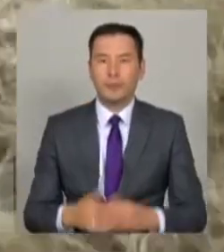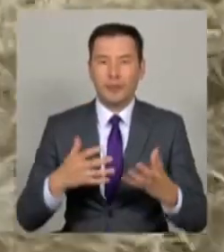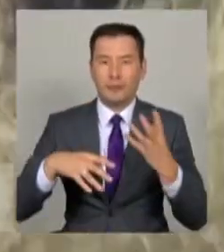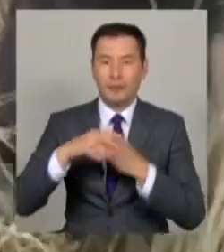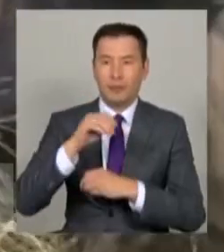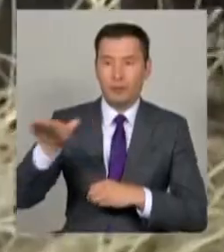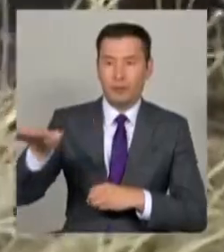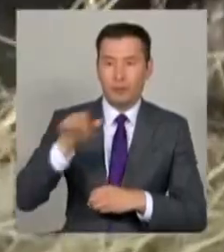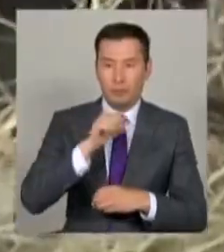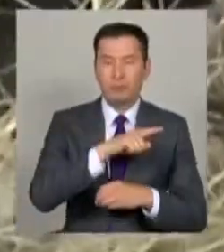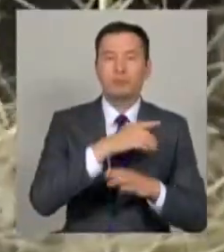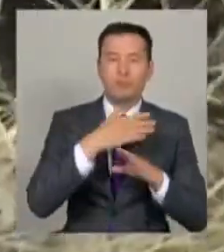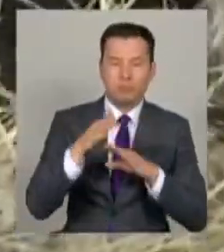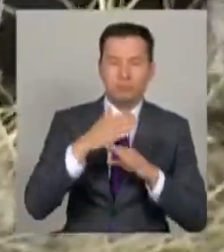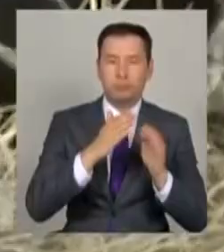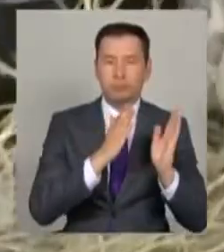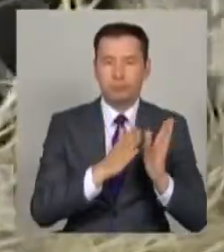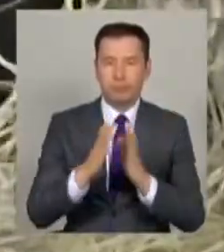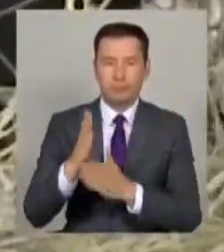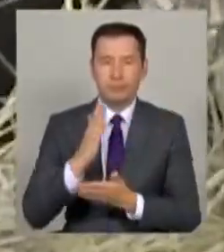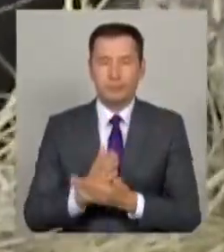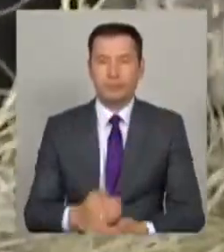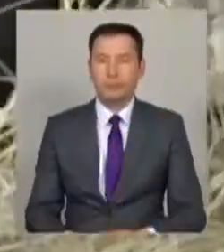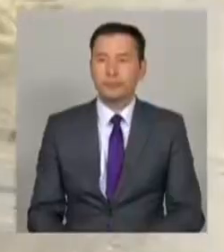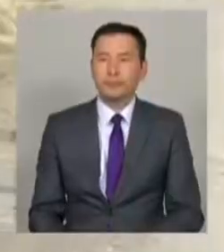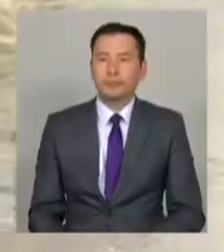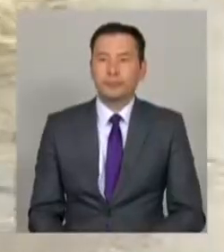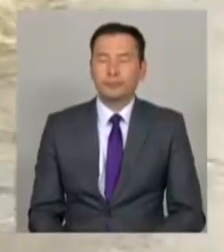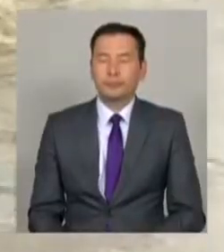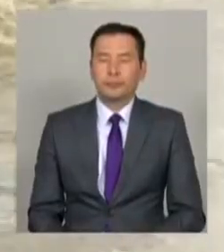субсидии выплачиваются должным образом, сообщил министр.